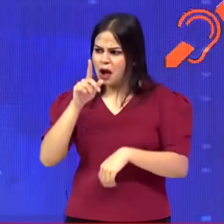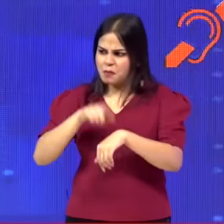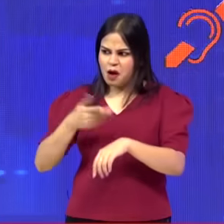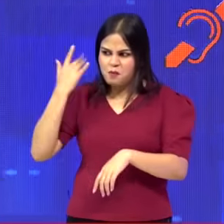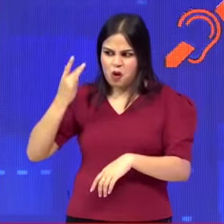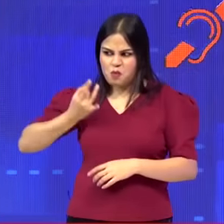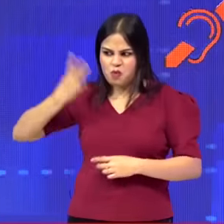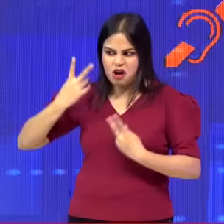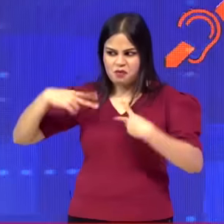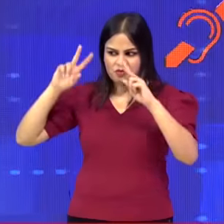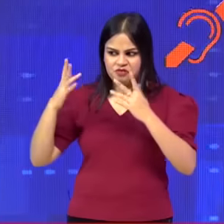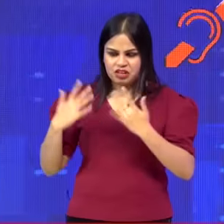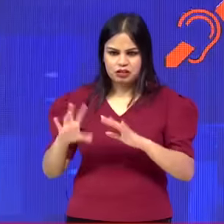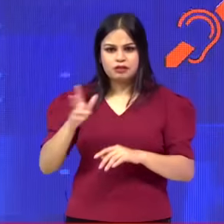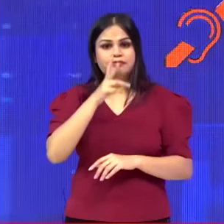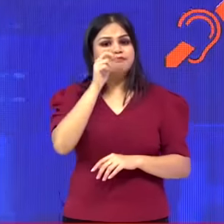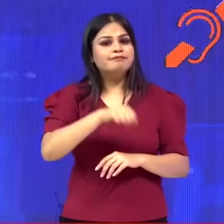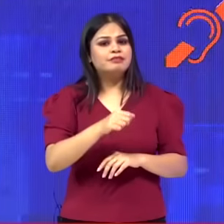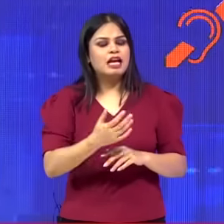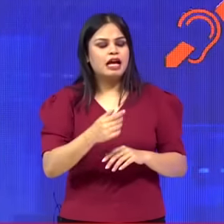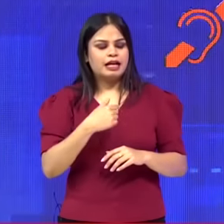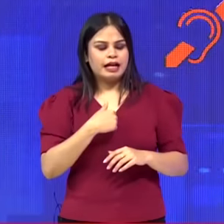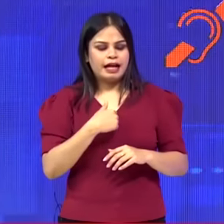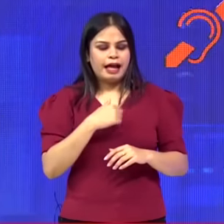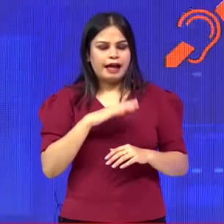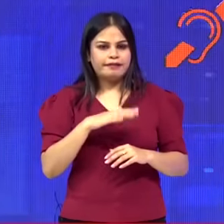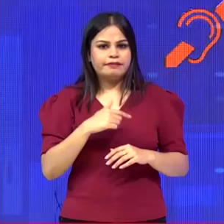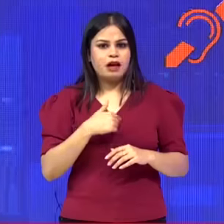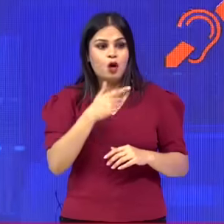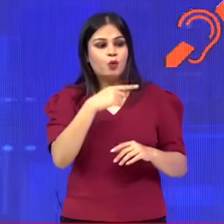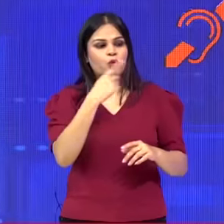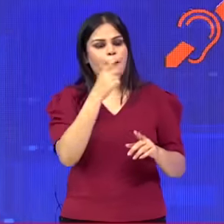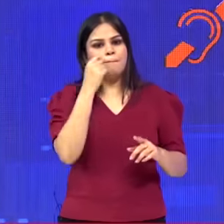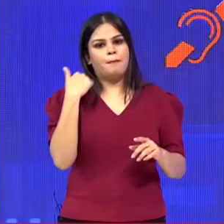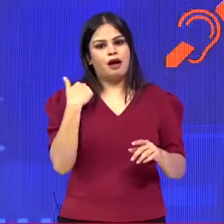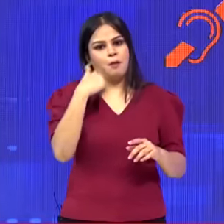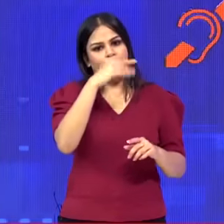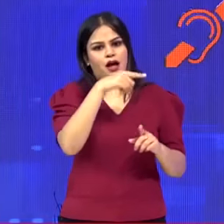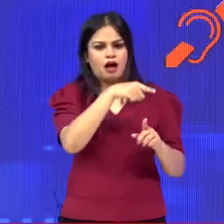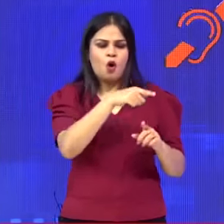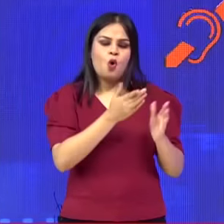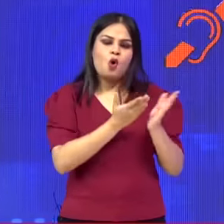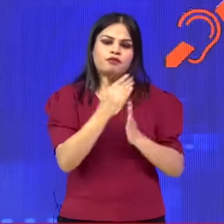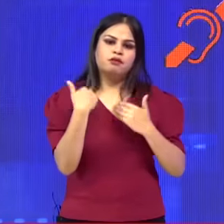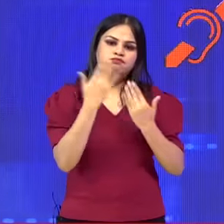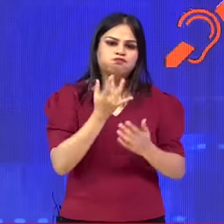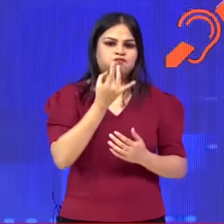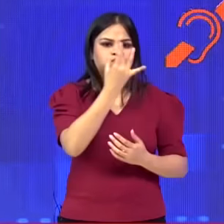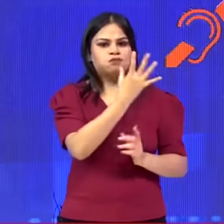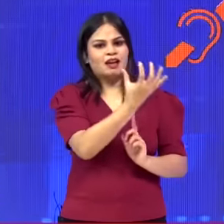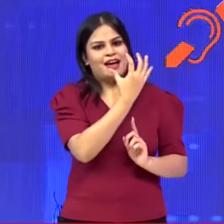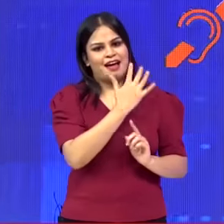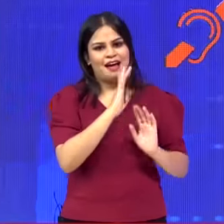ऊपर सर, वो हमारा एक वो है, वो मेरे बड़े भाई हैं, वो मुझ पर हमेशा भड़कते हैं सर, और